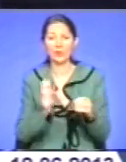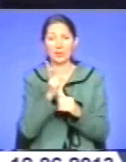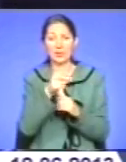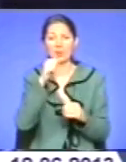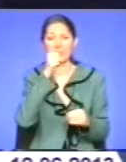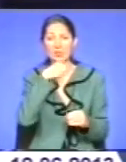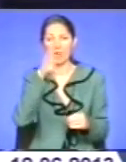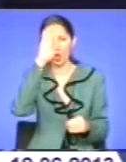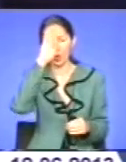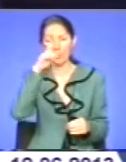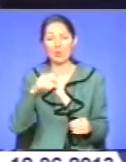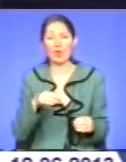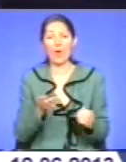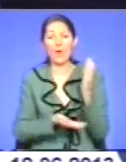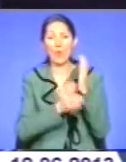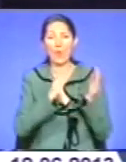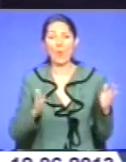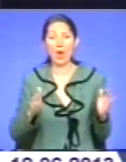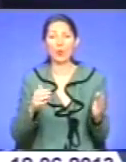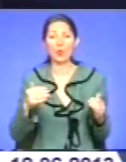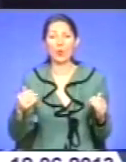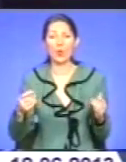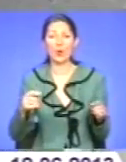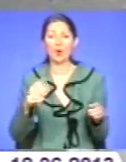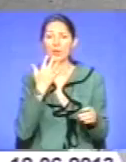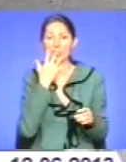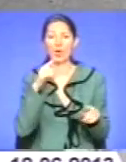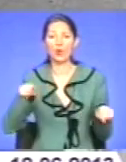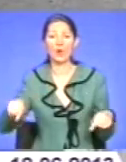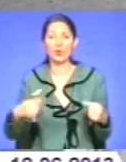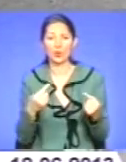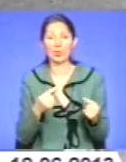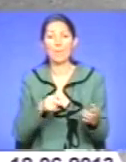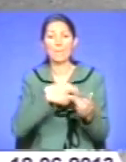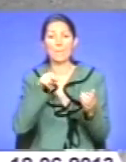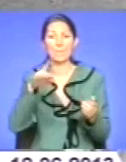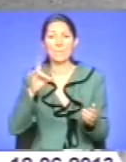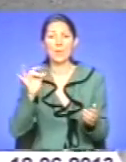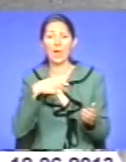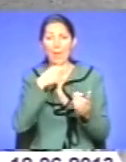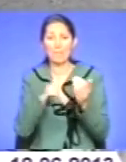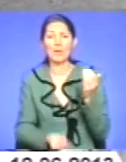При падінні з 3-метрової висоти дитина отримала травми. Перед кожним